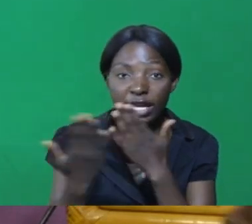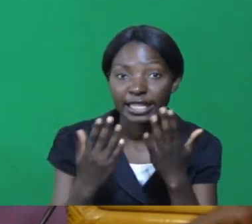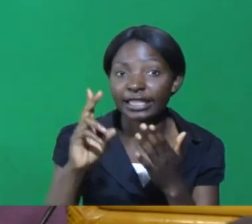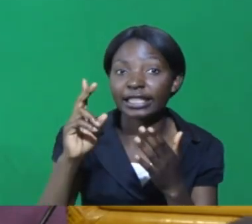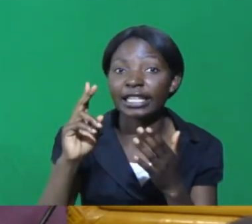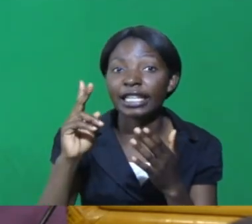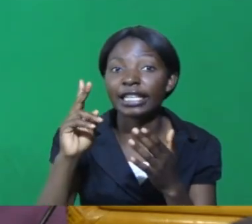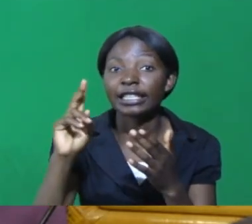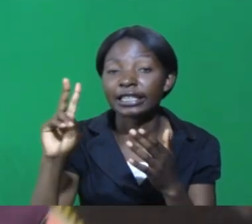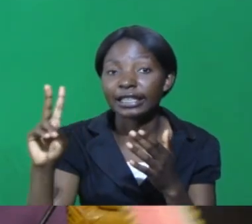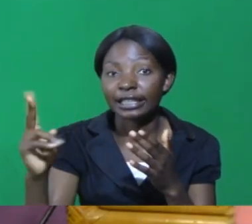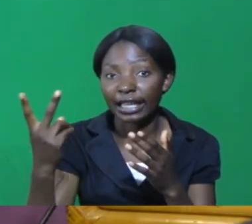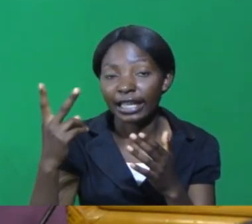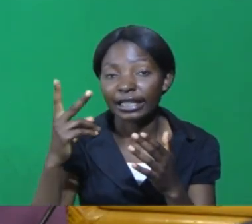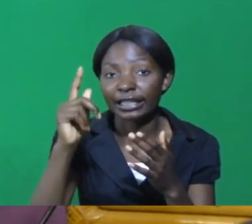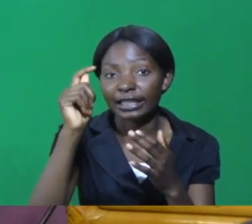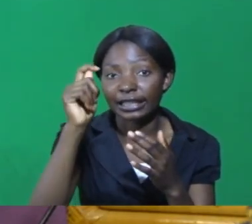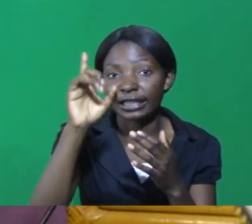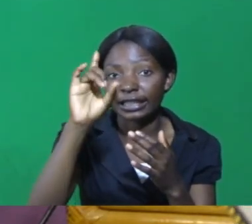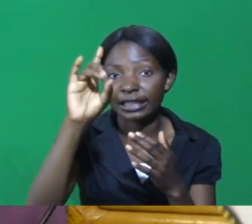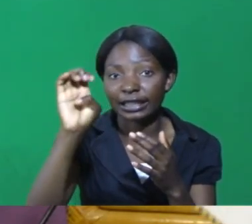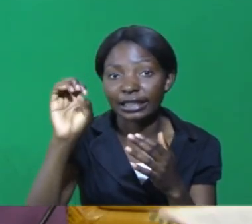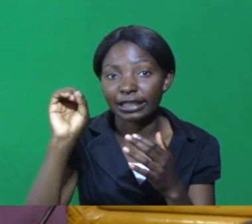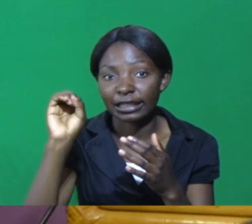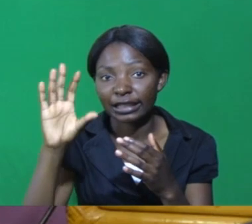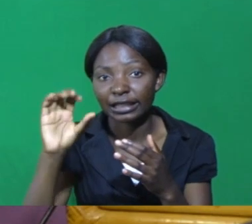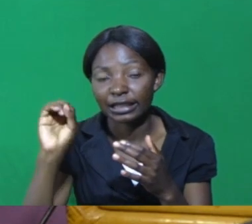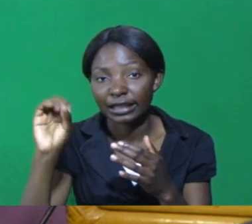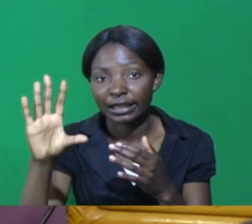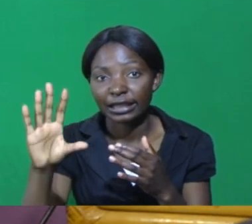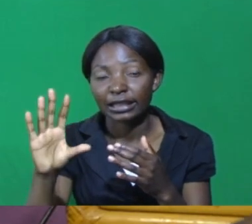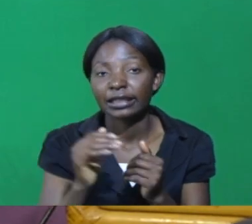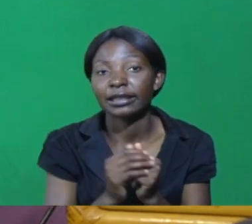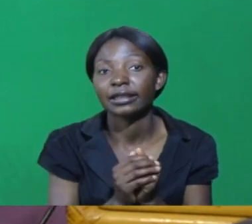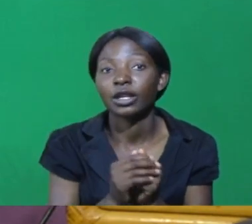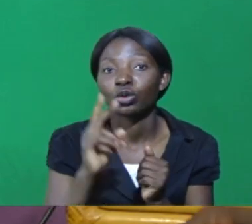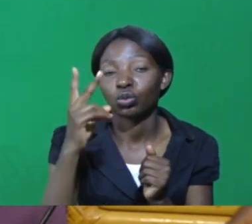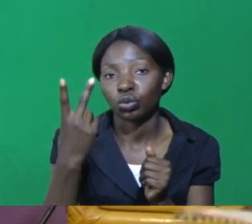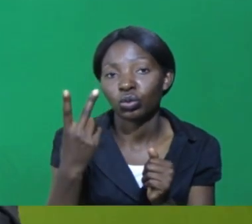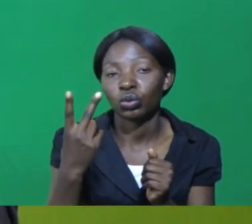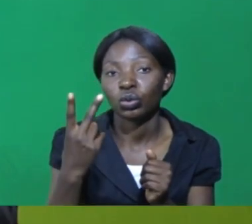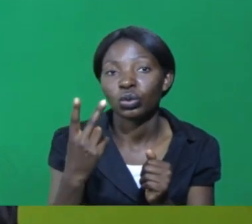vaTesalonika. Pastor ndoda kuti muvhurire vateereri. Thessalonians wechipiri chapter 2.